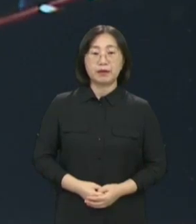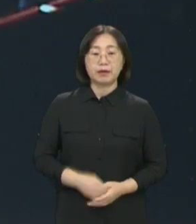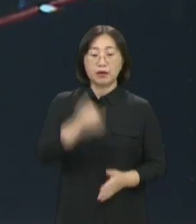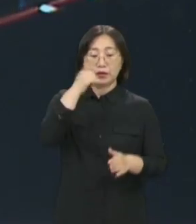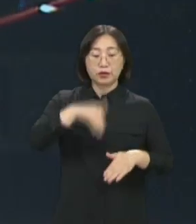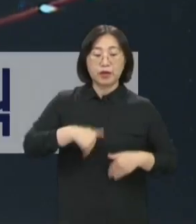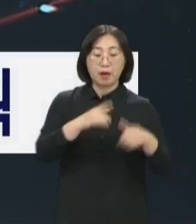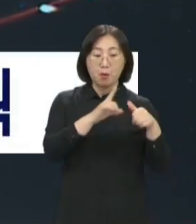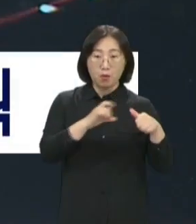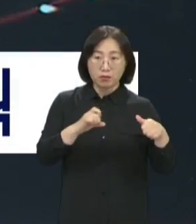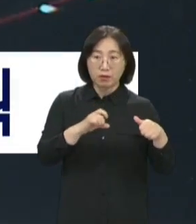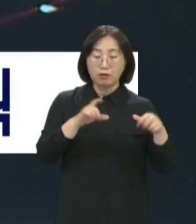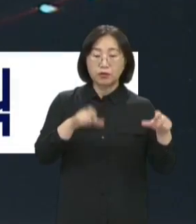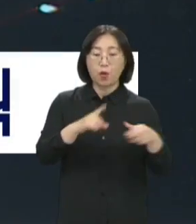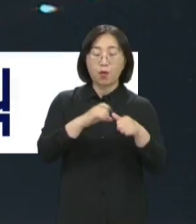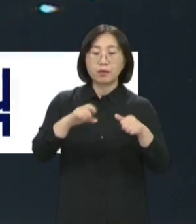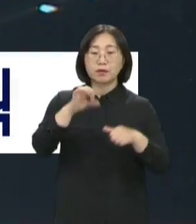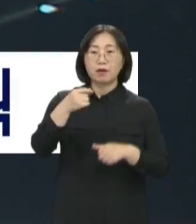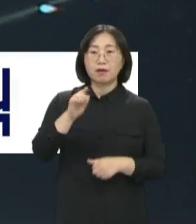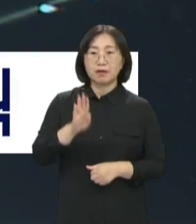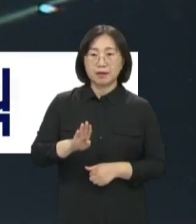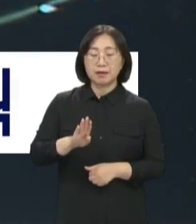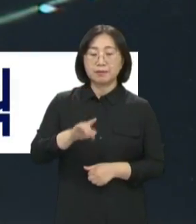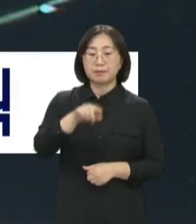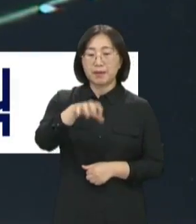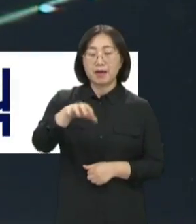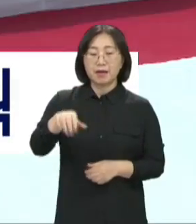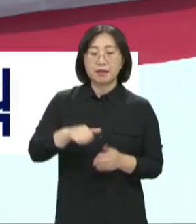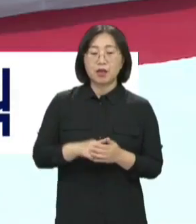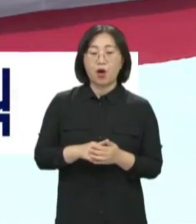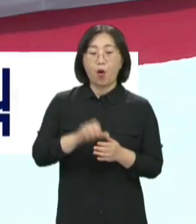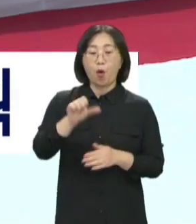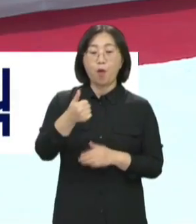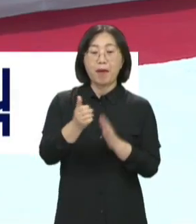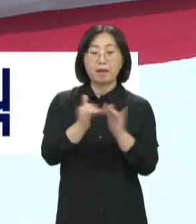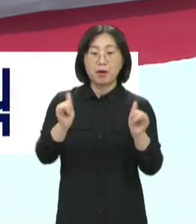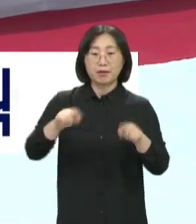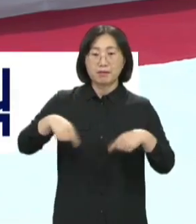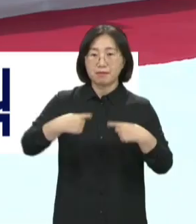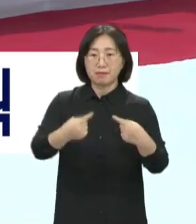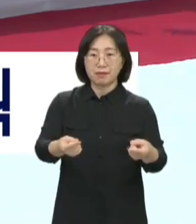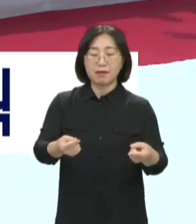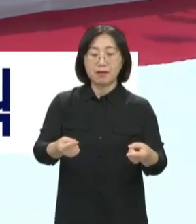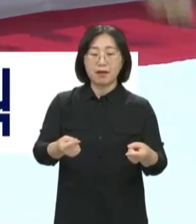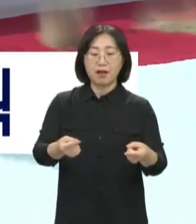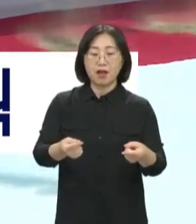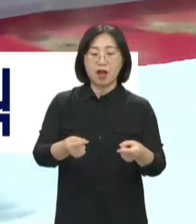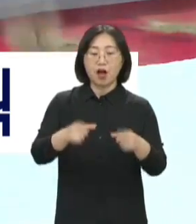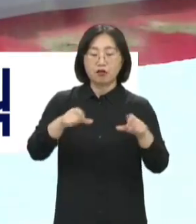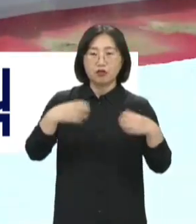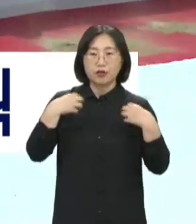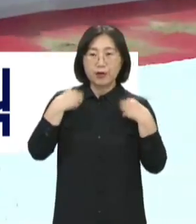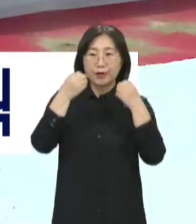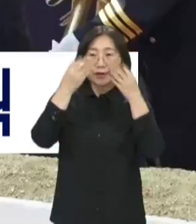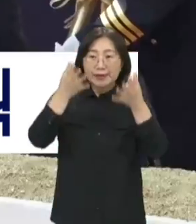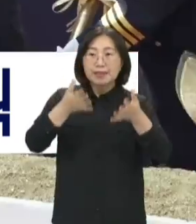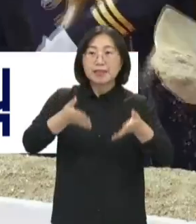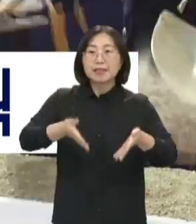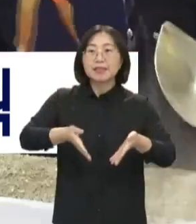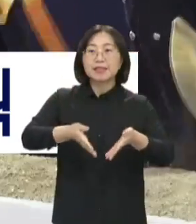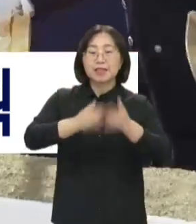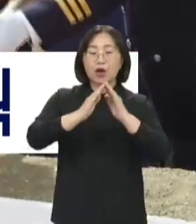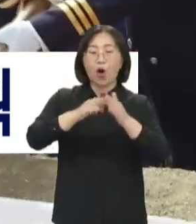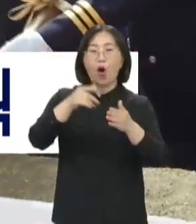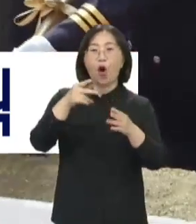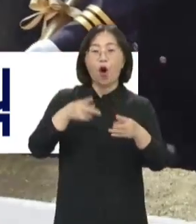충남 홍성군은 홍성읍 오갑리 일원에서 국민등 500여 명이 참석한 가운데 군청 신청사 기공식을